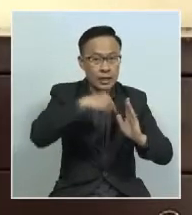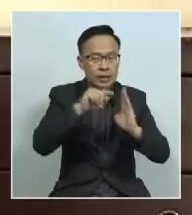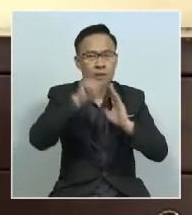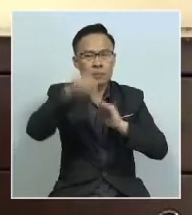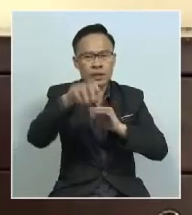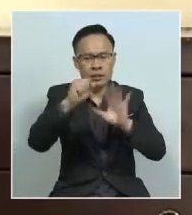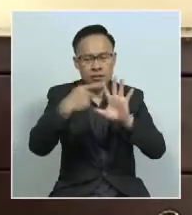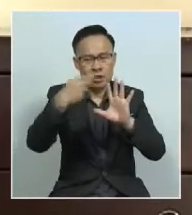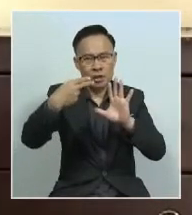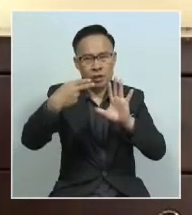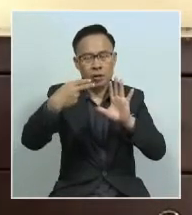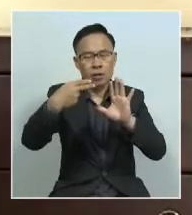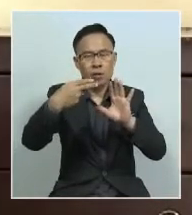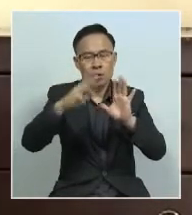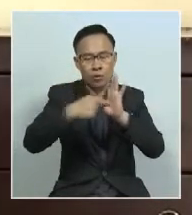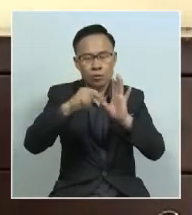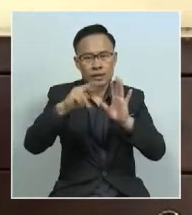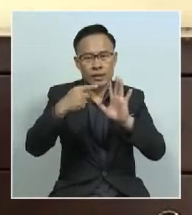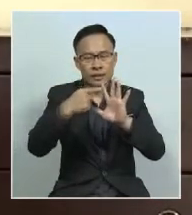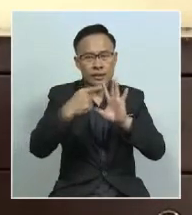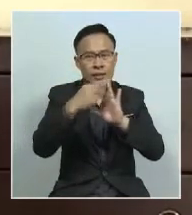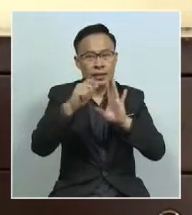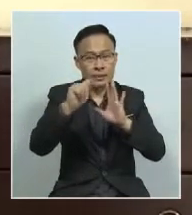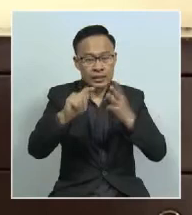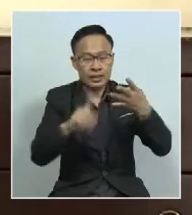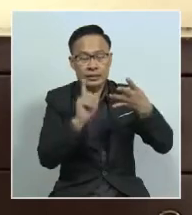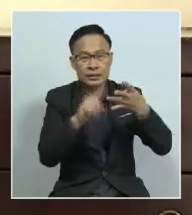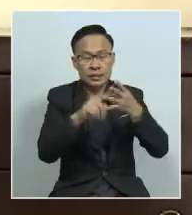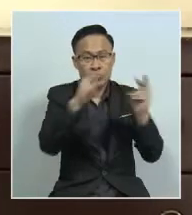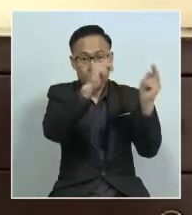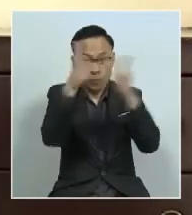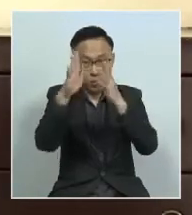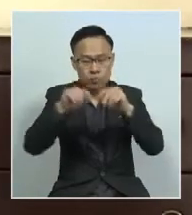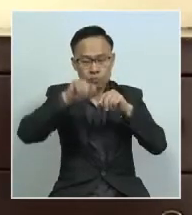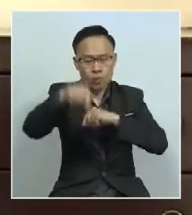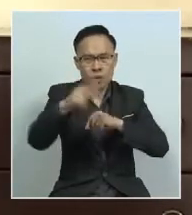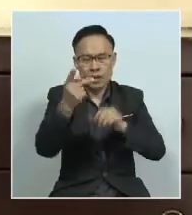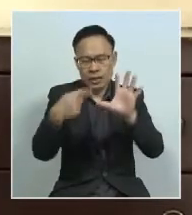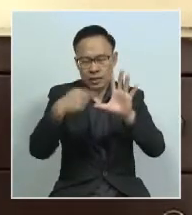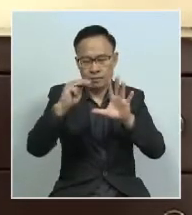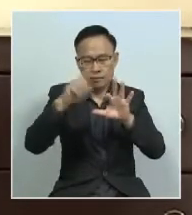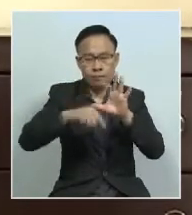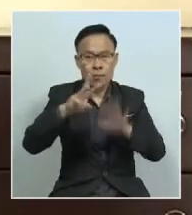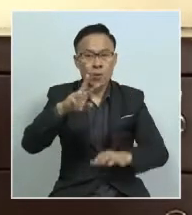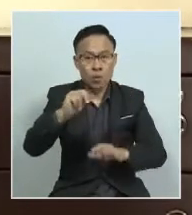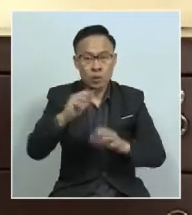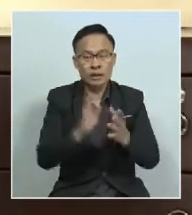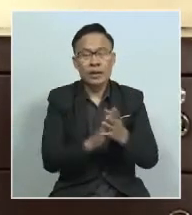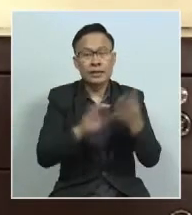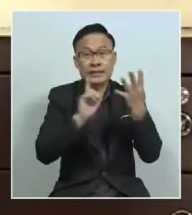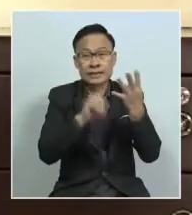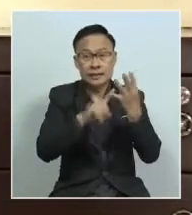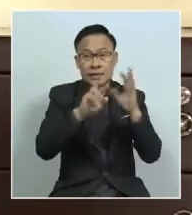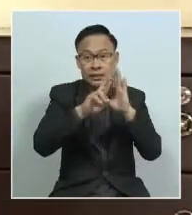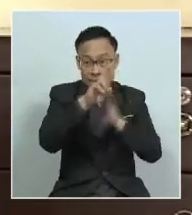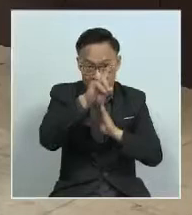วรรณเขตแห่งที่3นครพนมแขวงคำม่วนแห่งที่4คือเชียงรายก็แล้วก็แขวงบ่อแก้วนะ